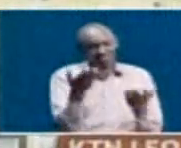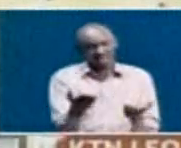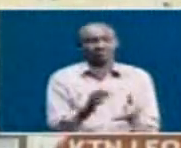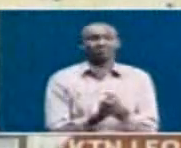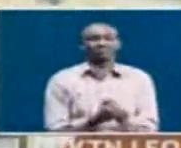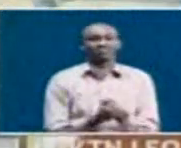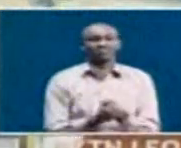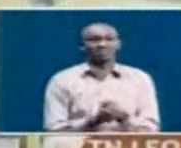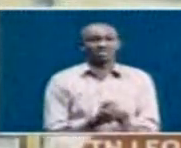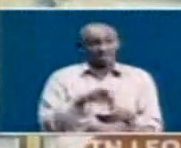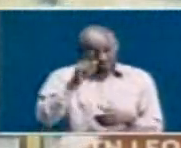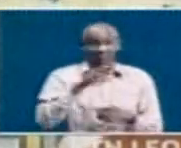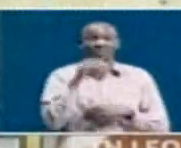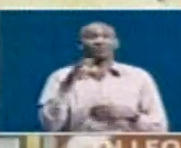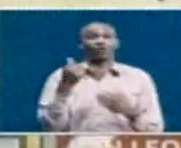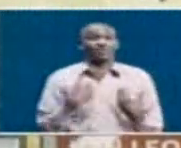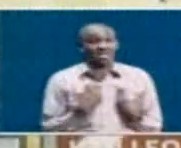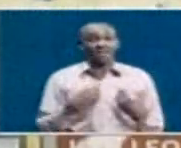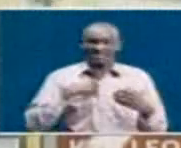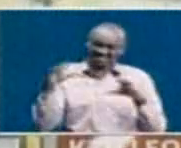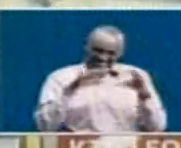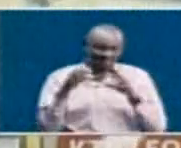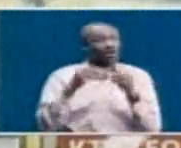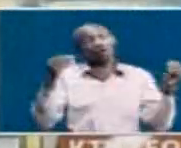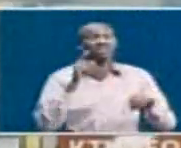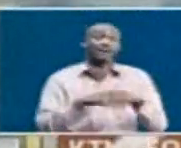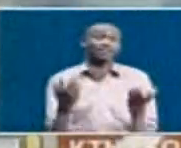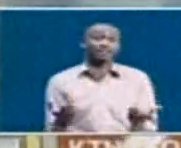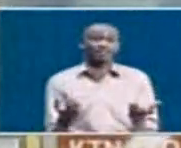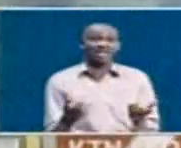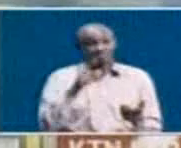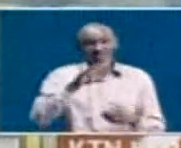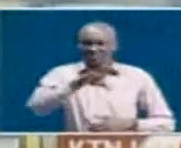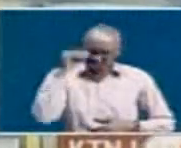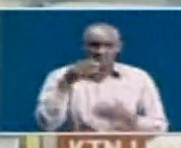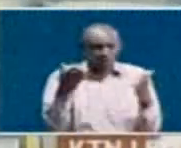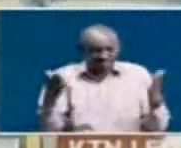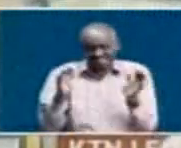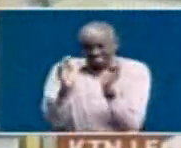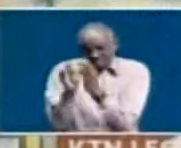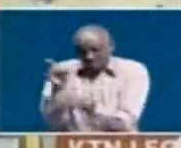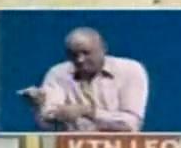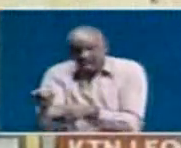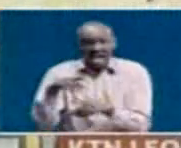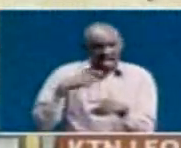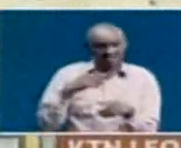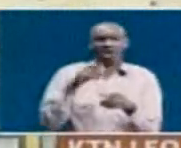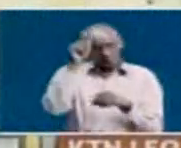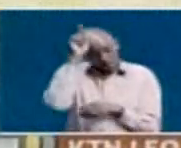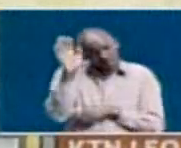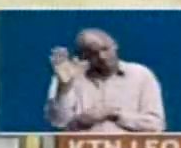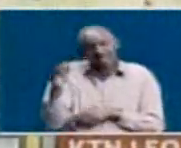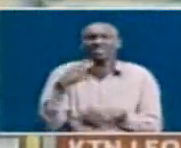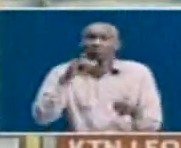uvipi. Ameniivia na tumesumbuka naye muda mrefu. Ameiva mali ameweka kando, ingine ameweka kwa huyu ni bibi